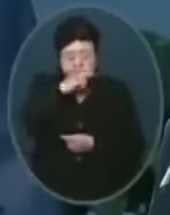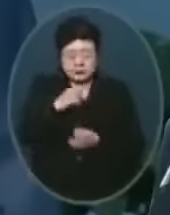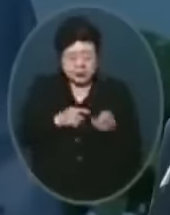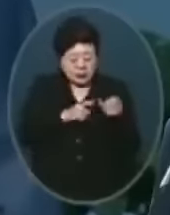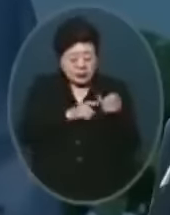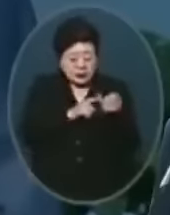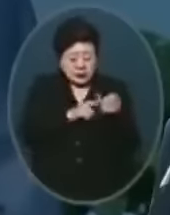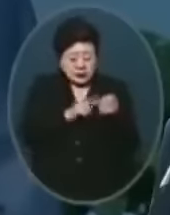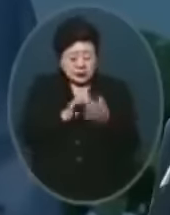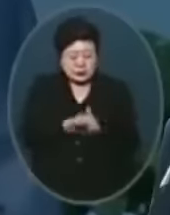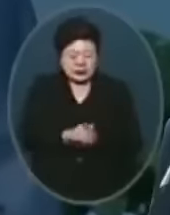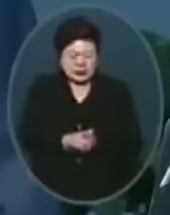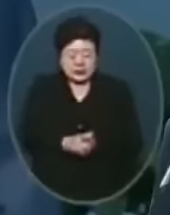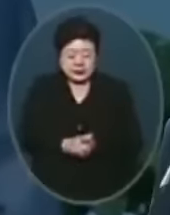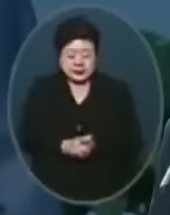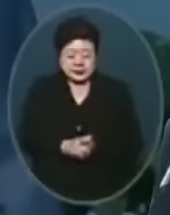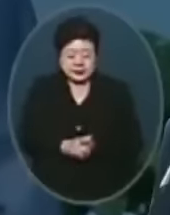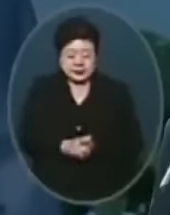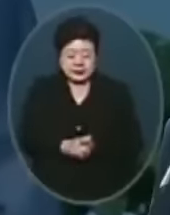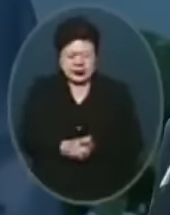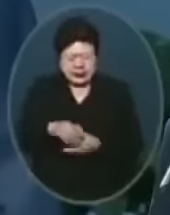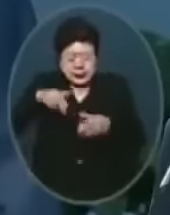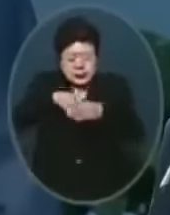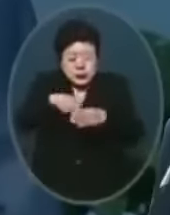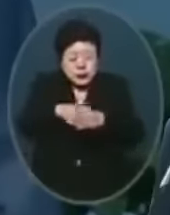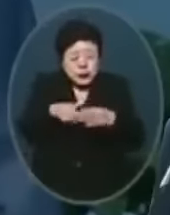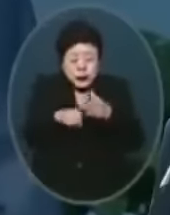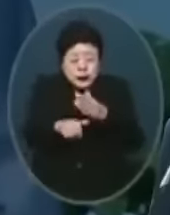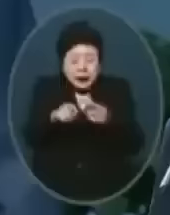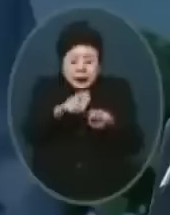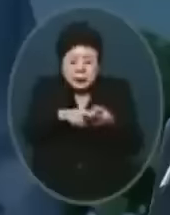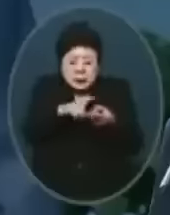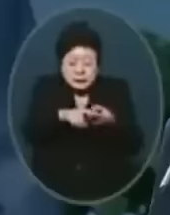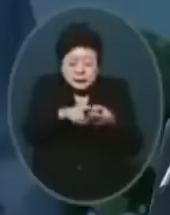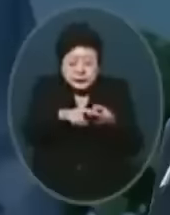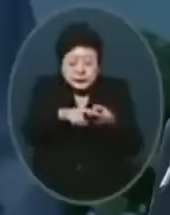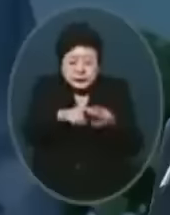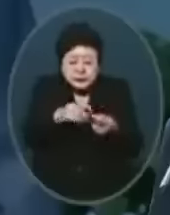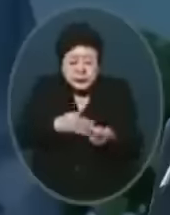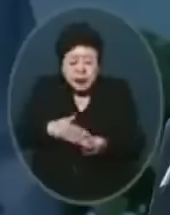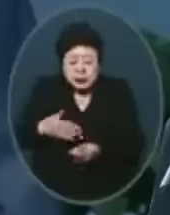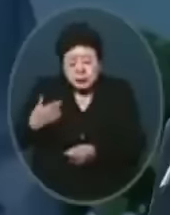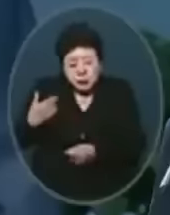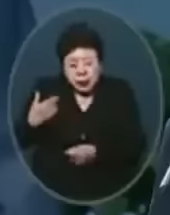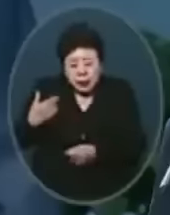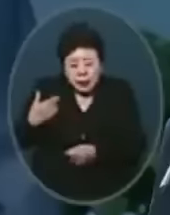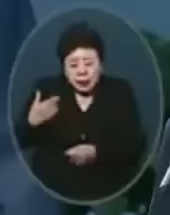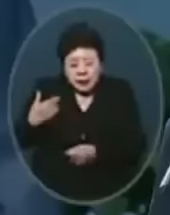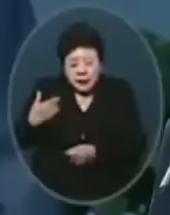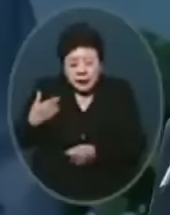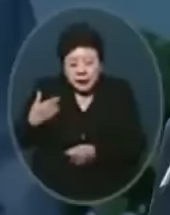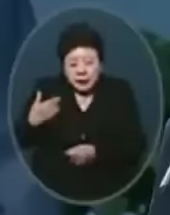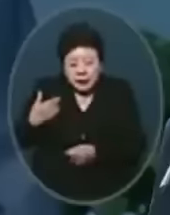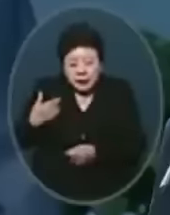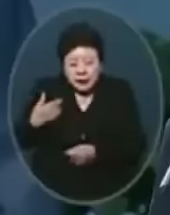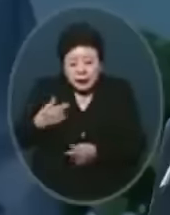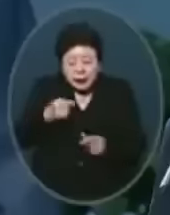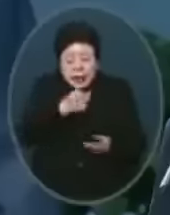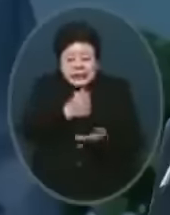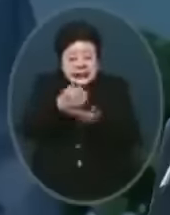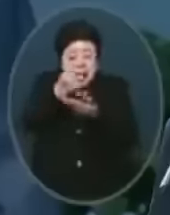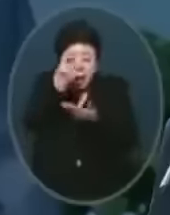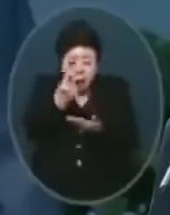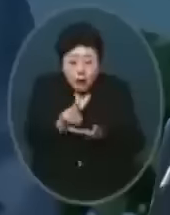그 여자가 이 종교적인 어려운 문제는 알 수가 없어 메시아가